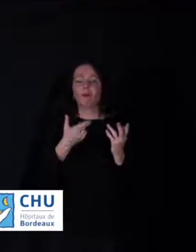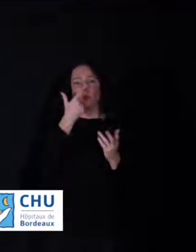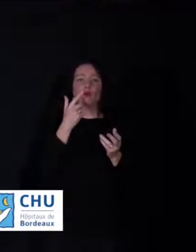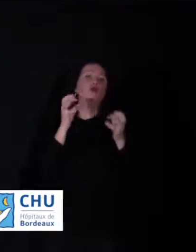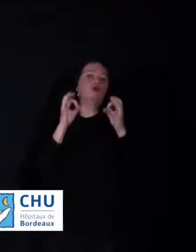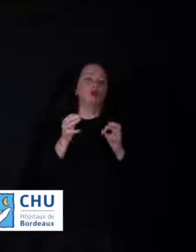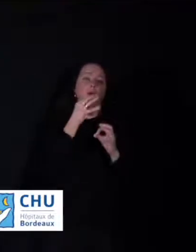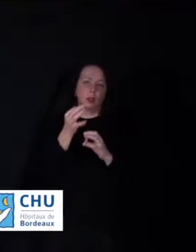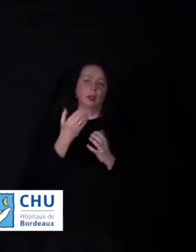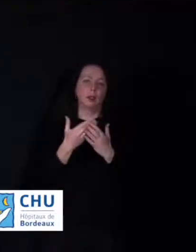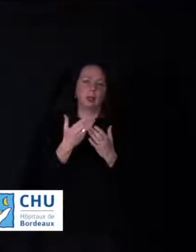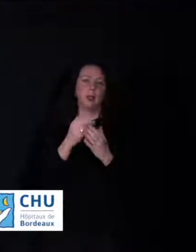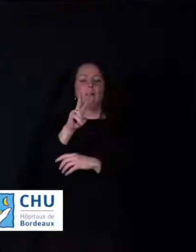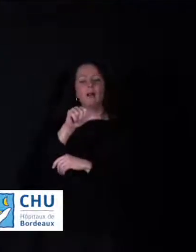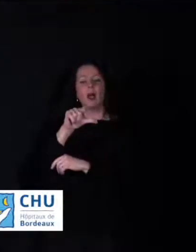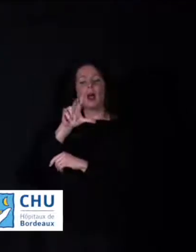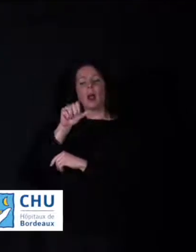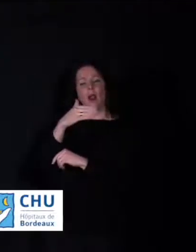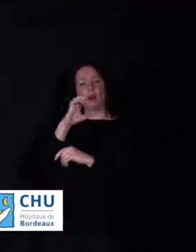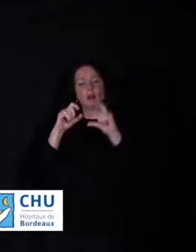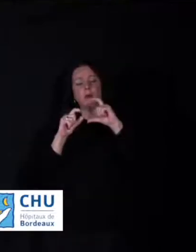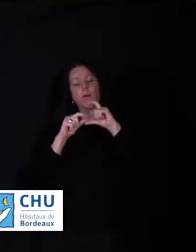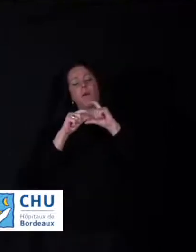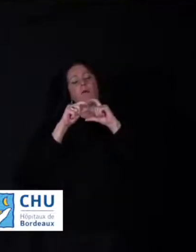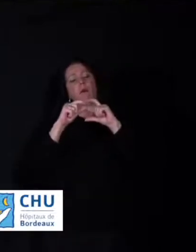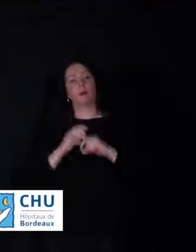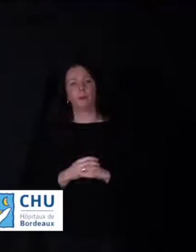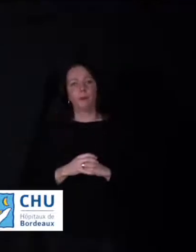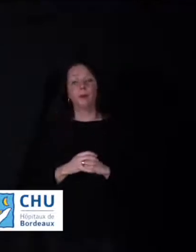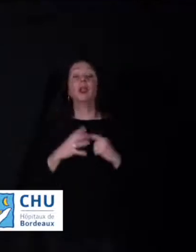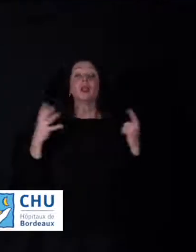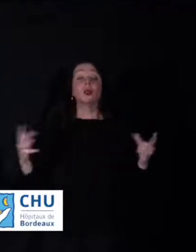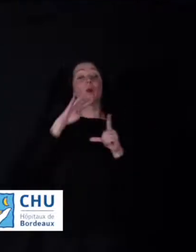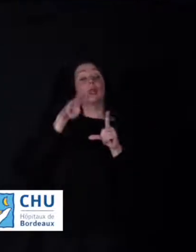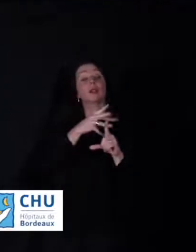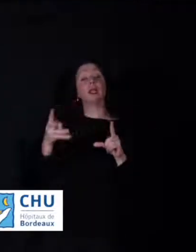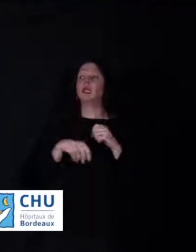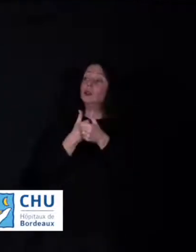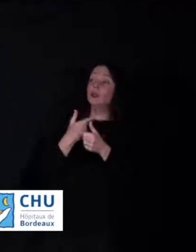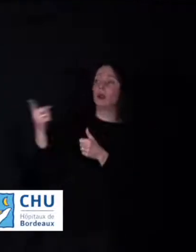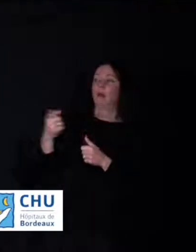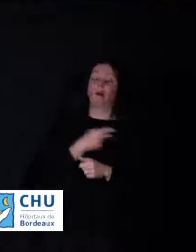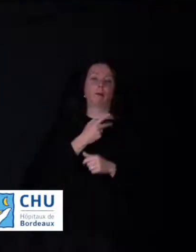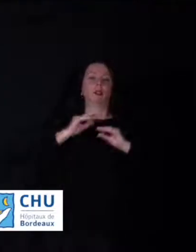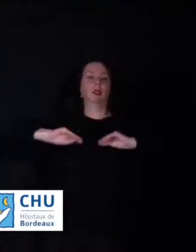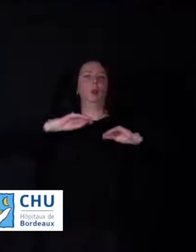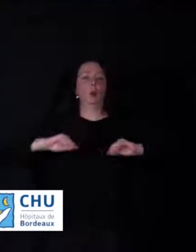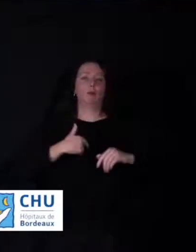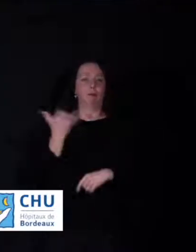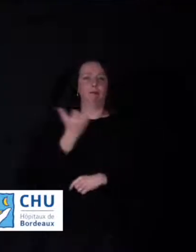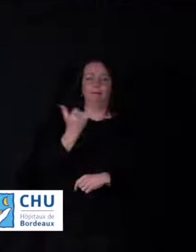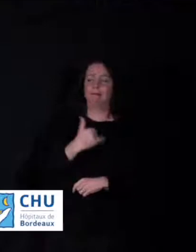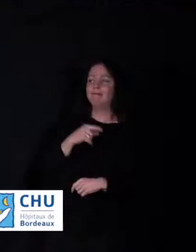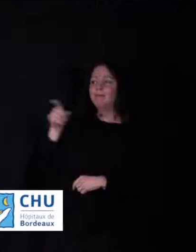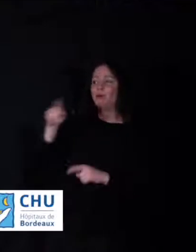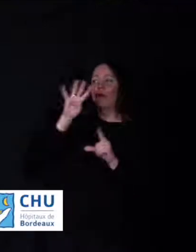juste d'employer ce terme-là. Alors, le calendrier vaccinal simplifié de 2020, je ne vais pas vous faire un cours de médecine, il